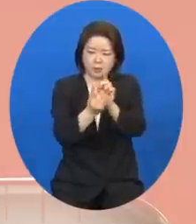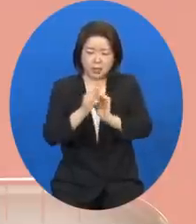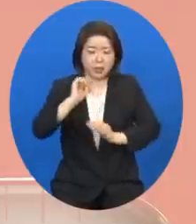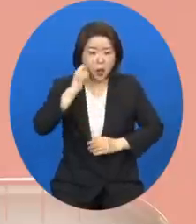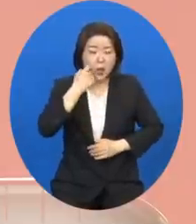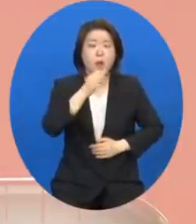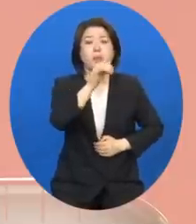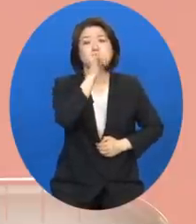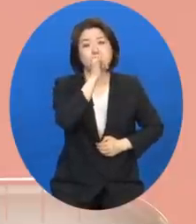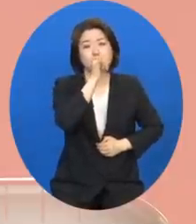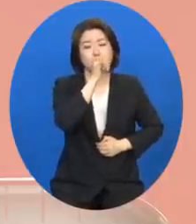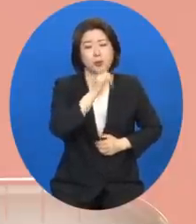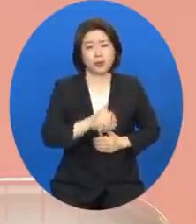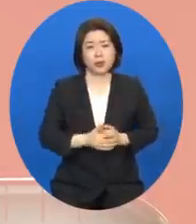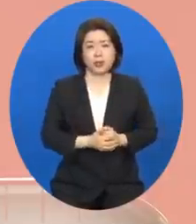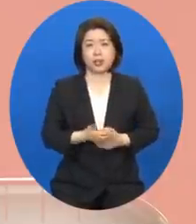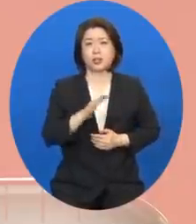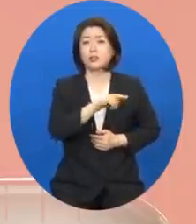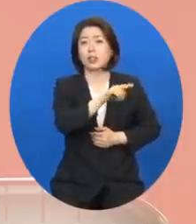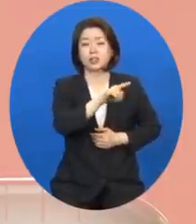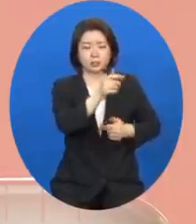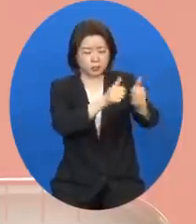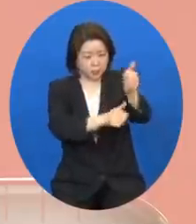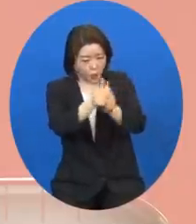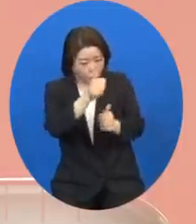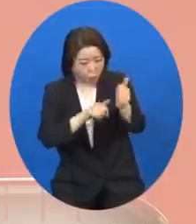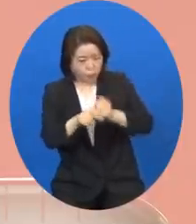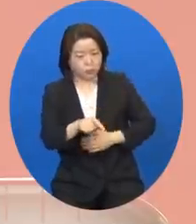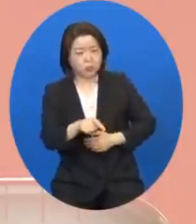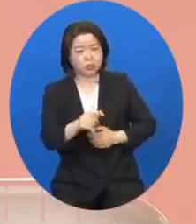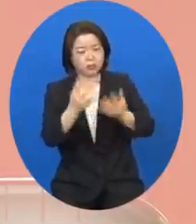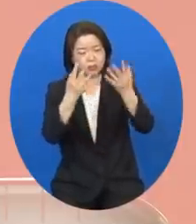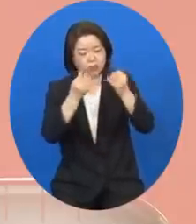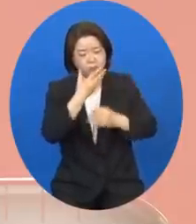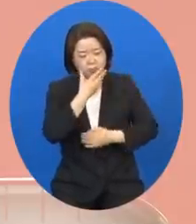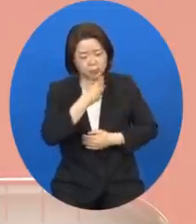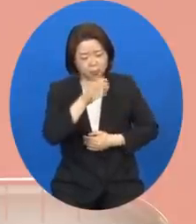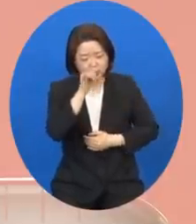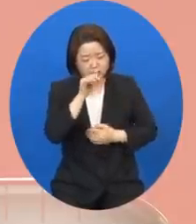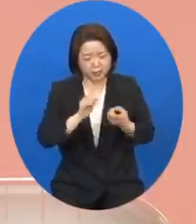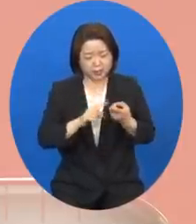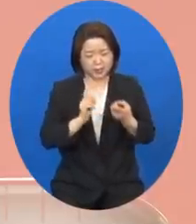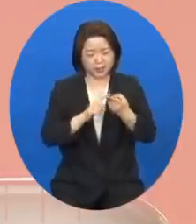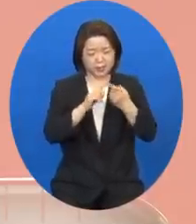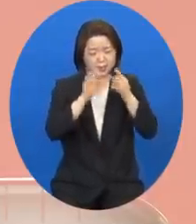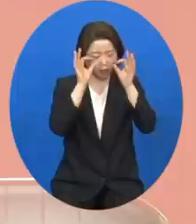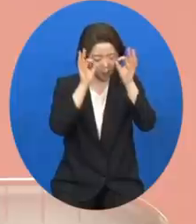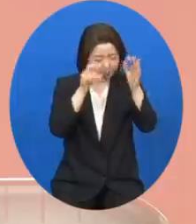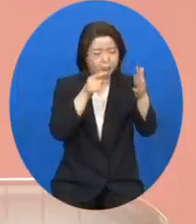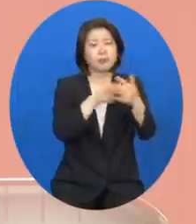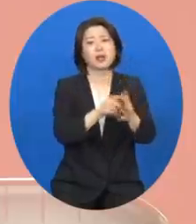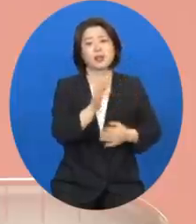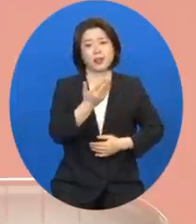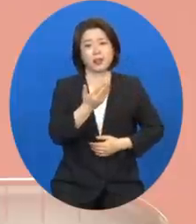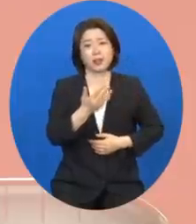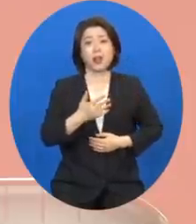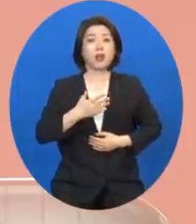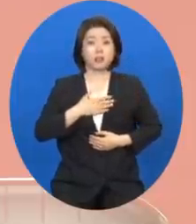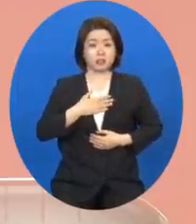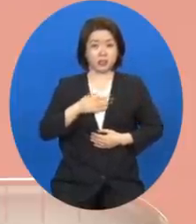있지만 그분들의 후손이 얼마나 복이 있나를 봐요. 제가